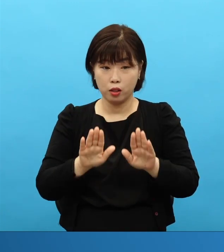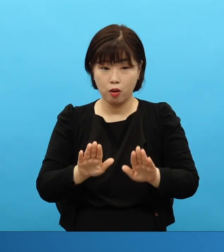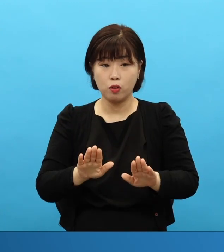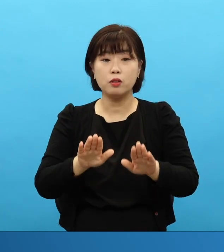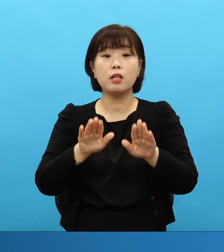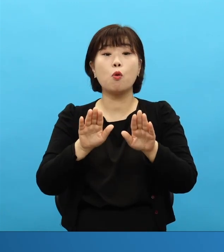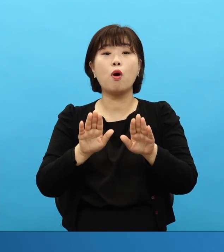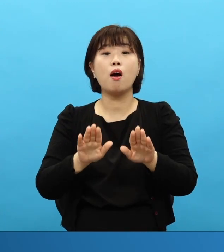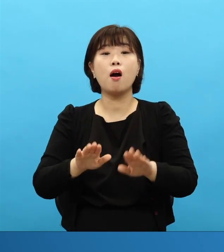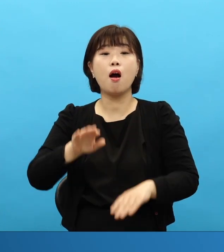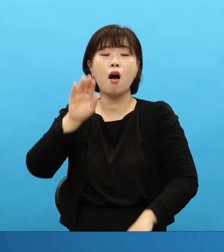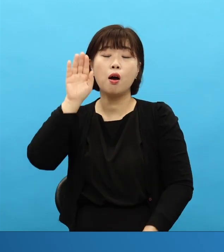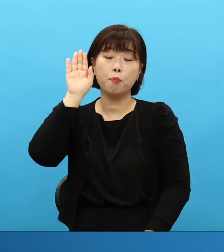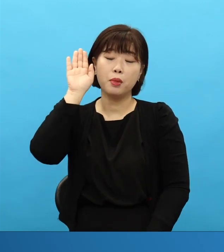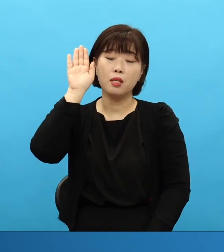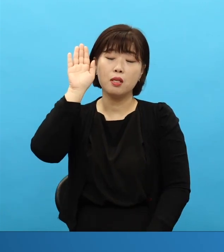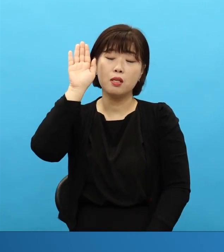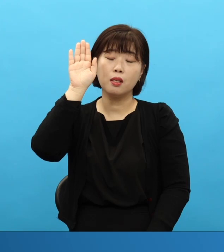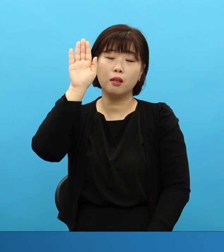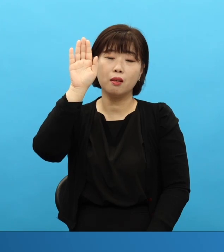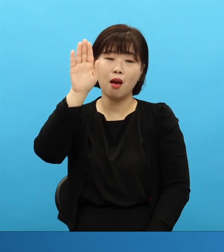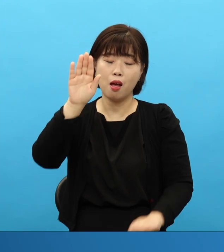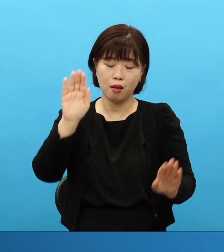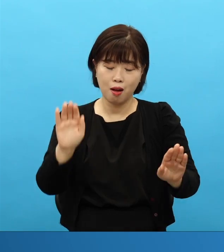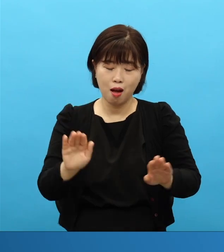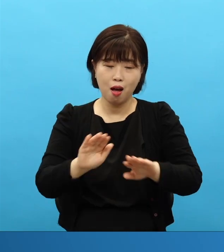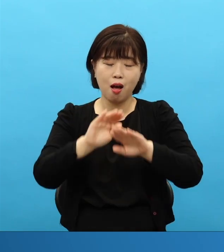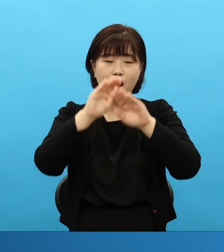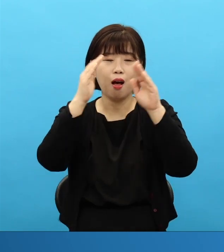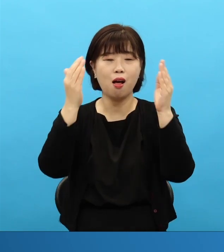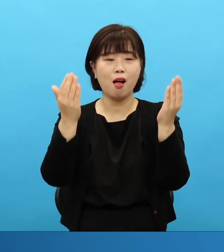과거와 현재와